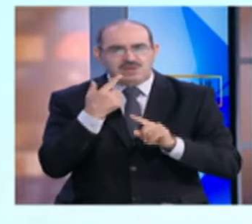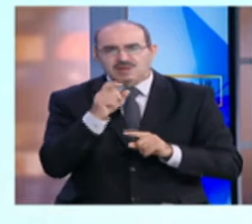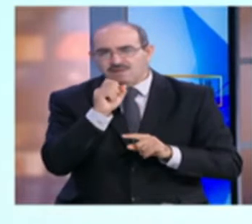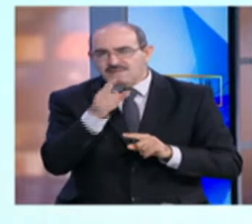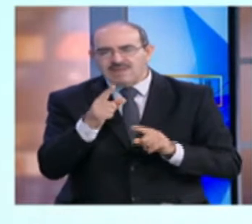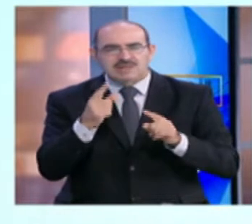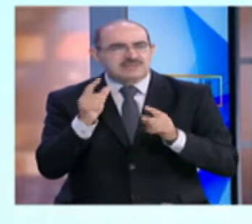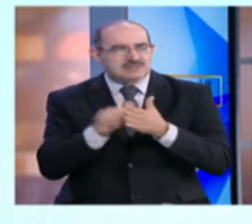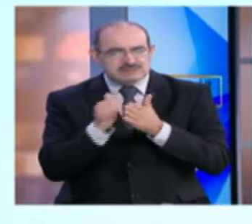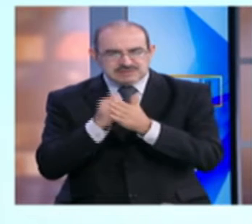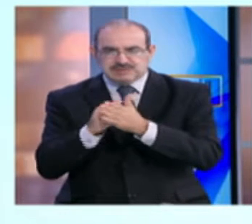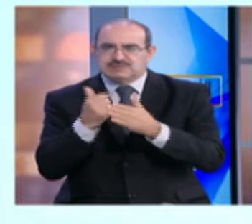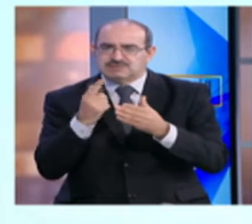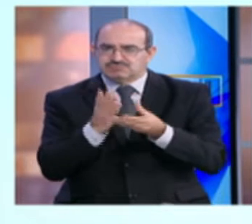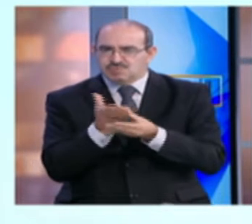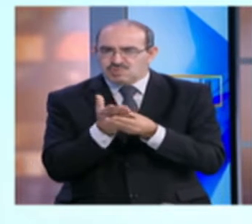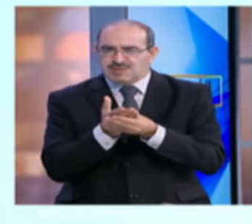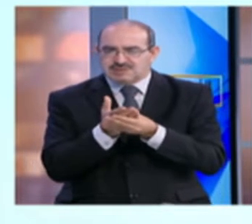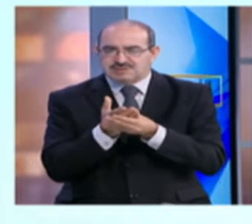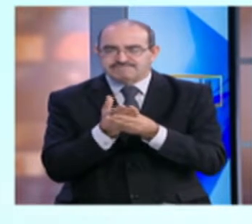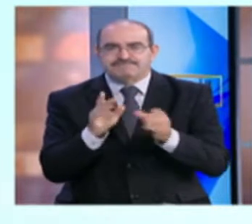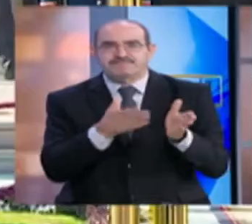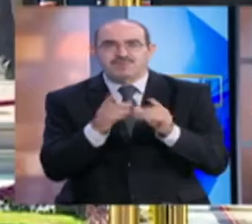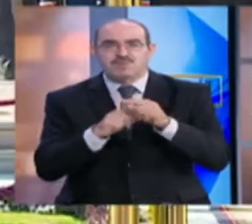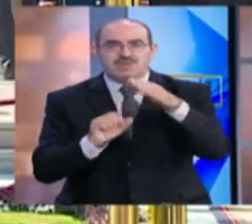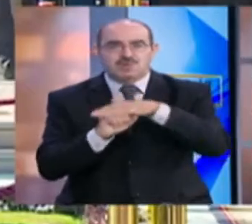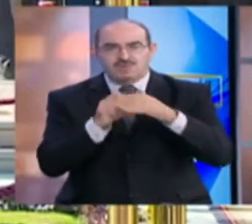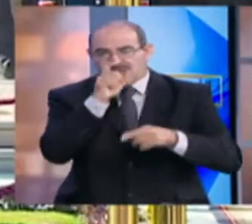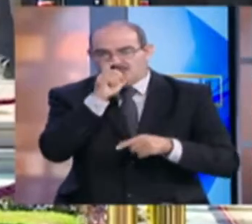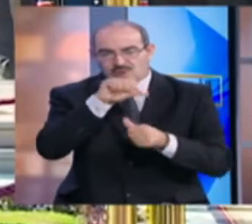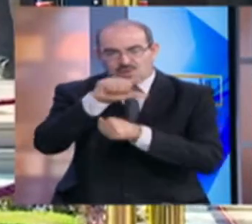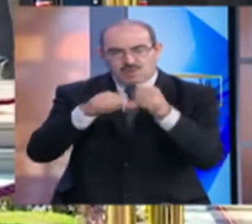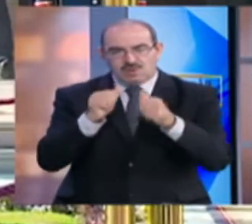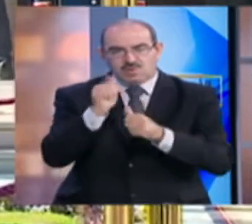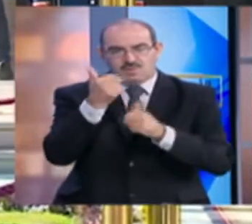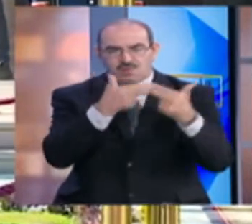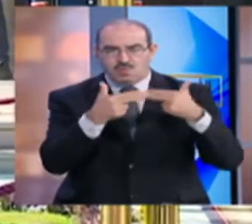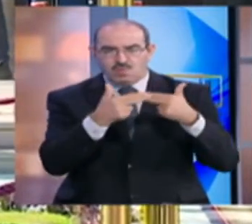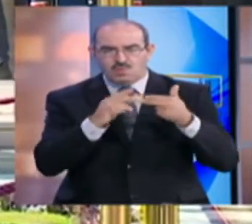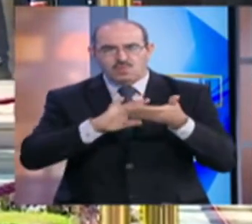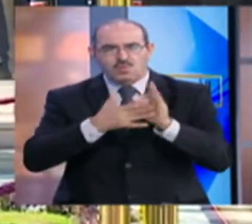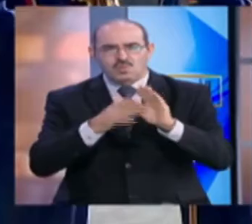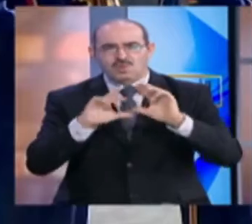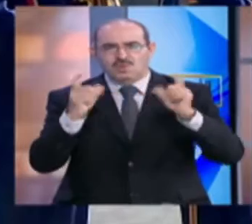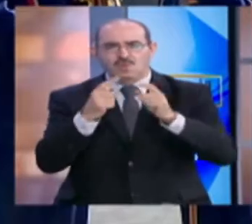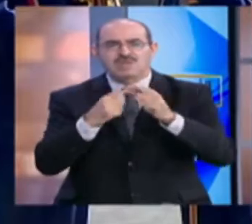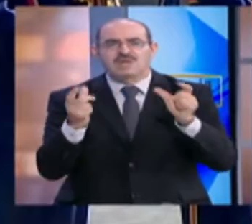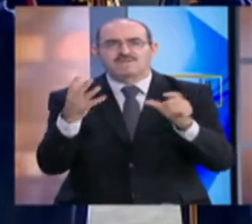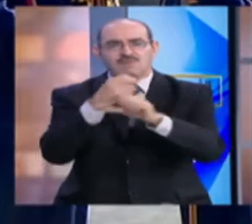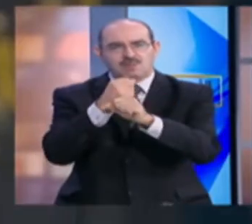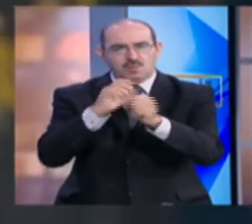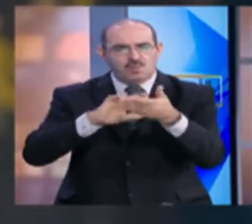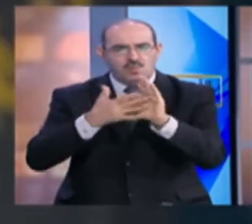المغادرين. القمة العربية في الجزائر وفي غرة نوفمبر ستكون جامعة وموحدة